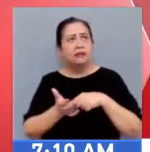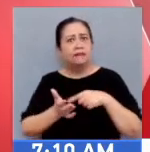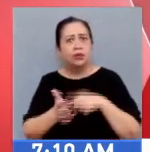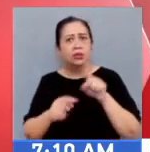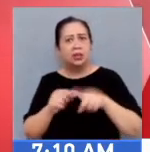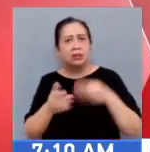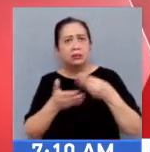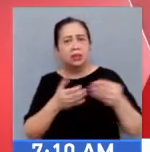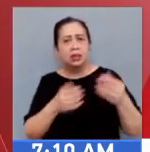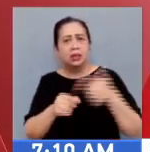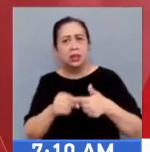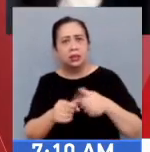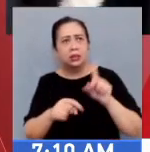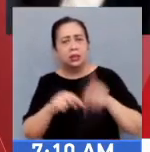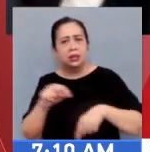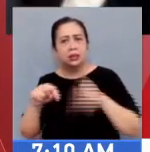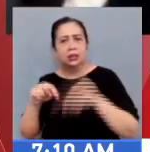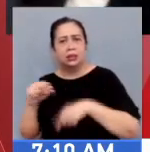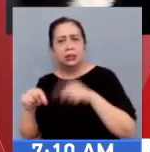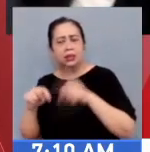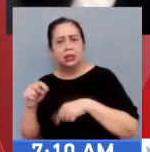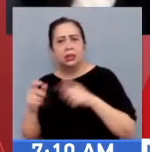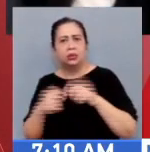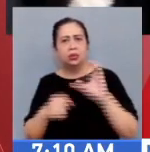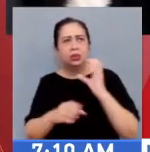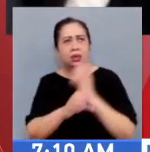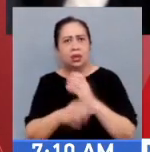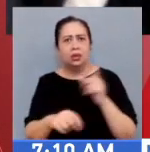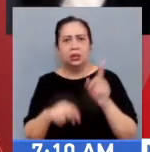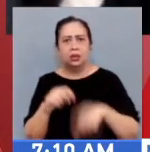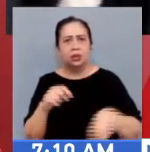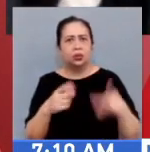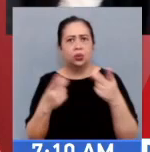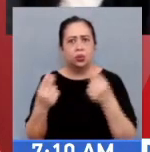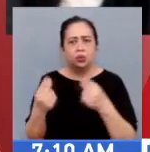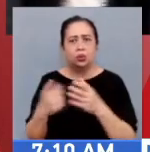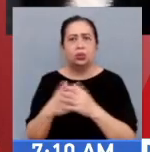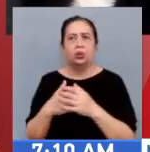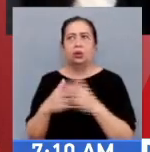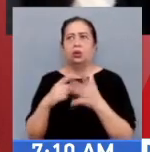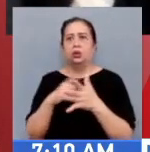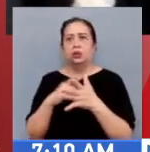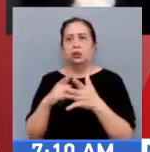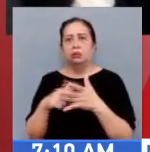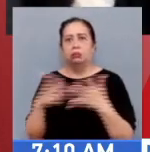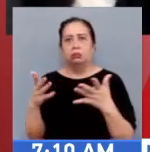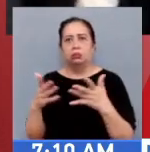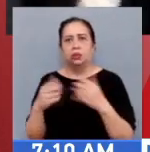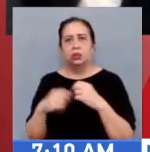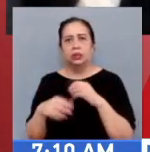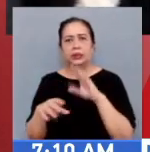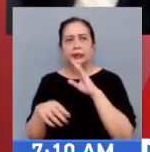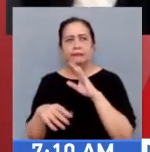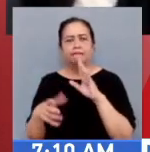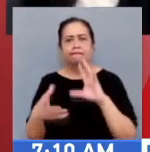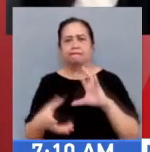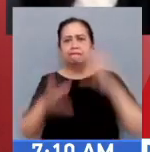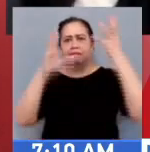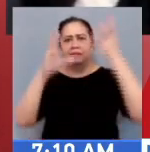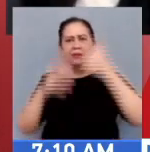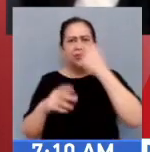sa kotse mo o sa sasakyan mo. Mm-hmm. Tapos madidiskanso pa din dahil sobra ng taas